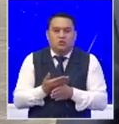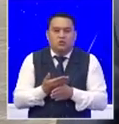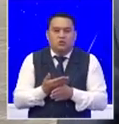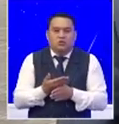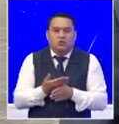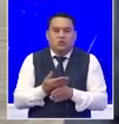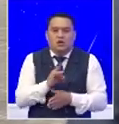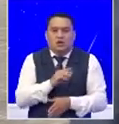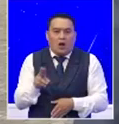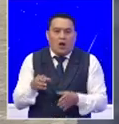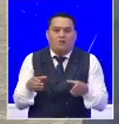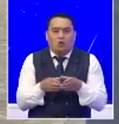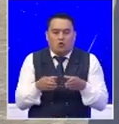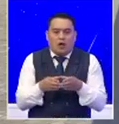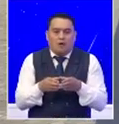помощь. С республиканского фонда